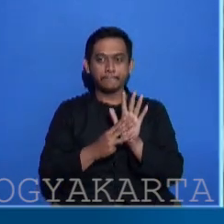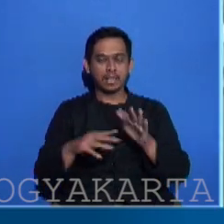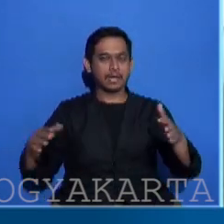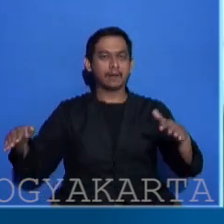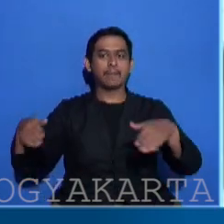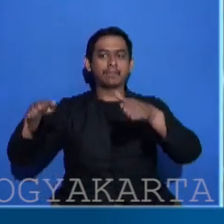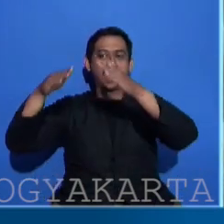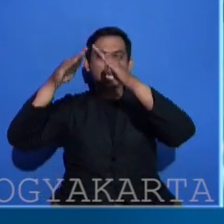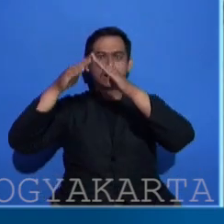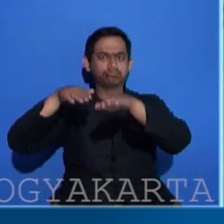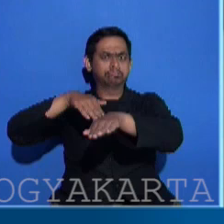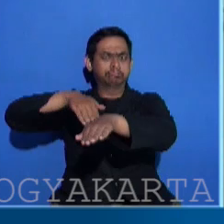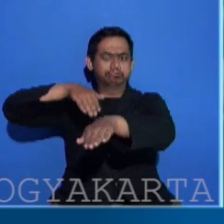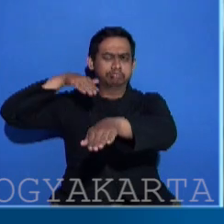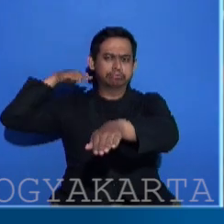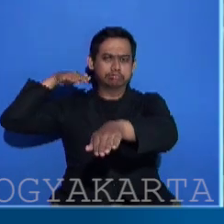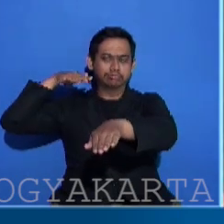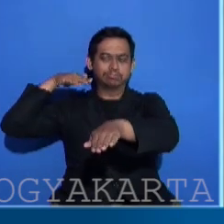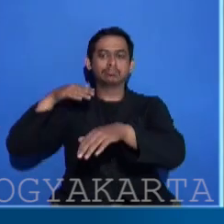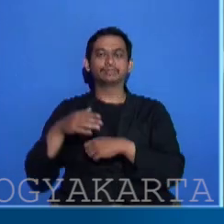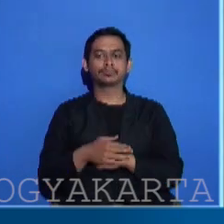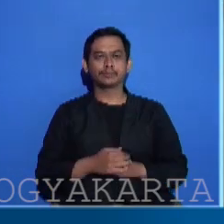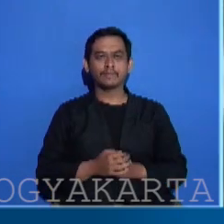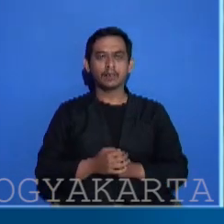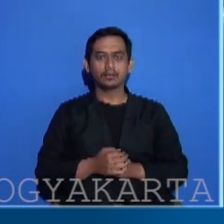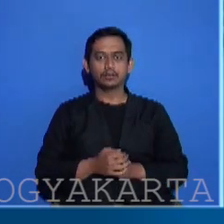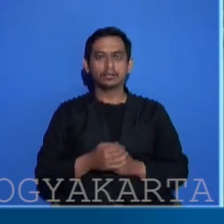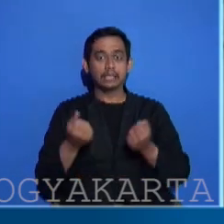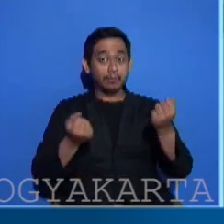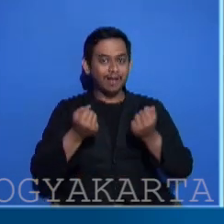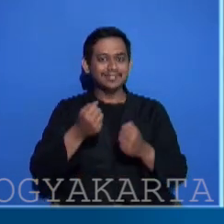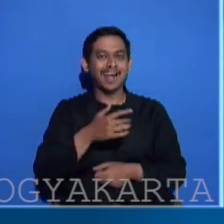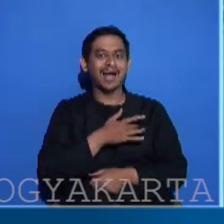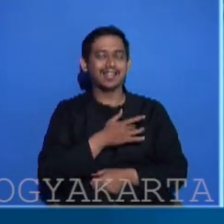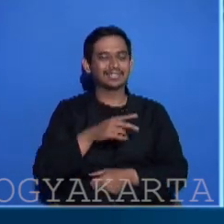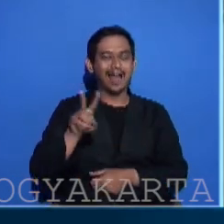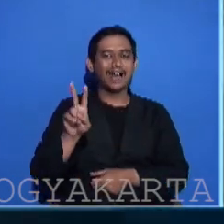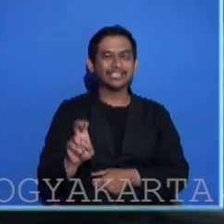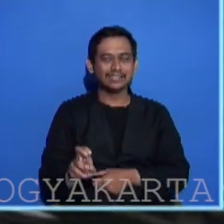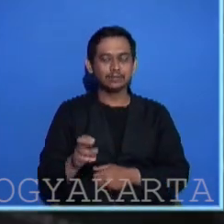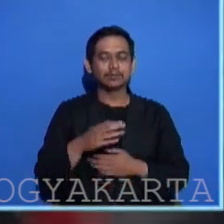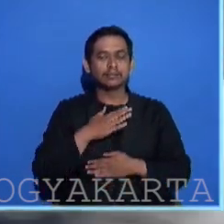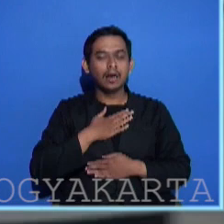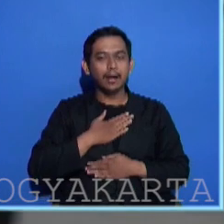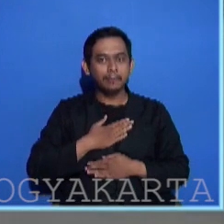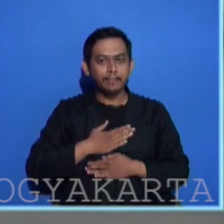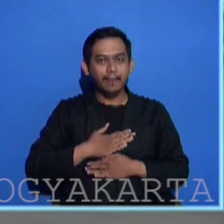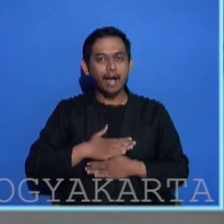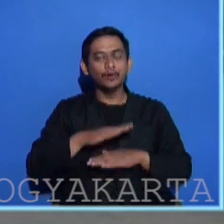padat pemirsa jadi Kami menghimbau anda sebagai pengguna jalan lebih berhati-hati dan juga bersabar dalam